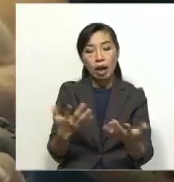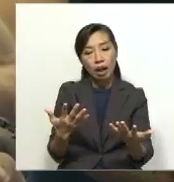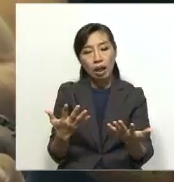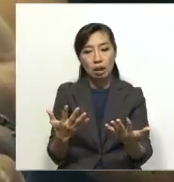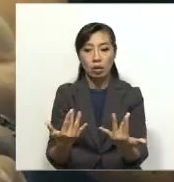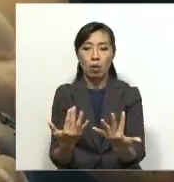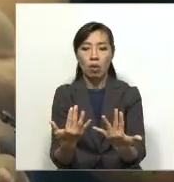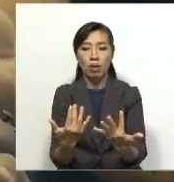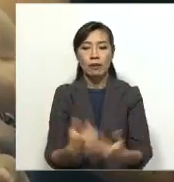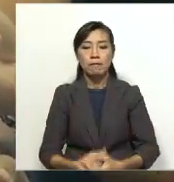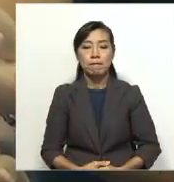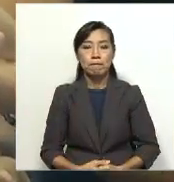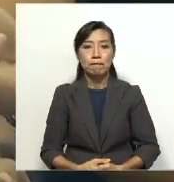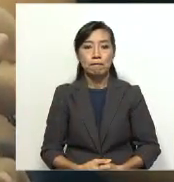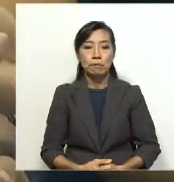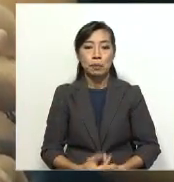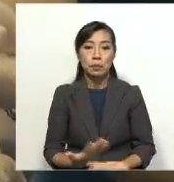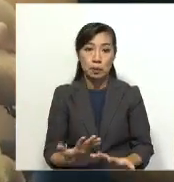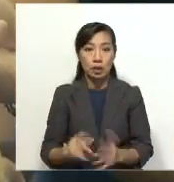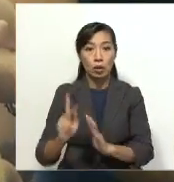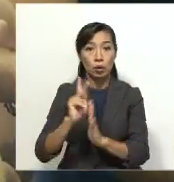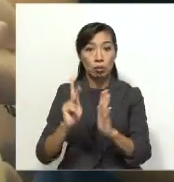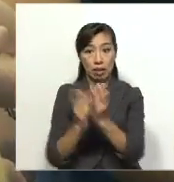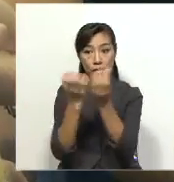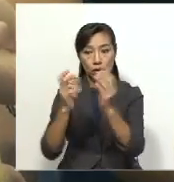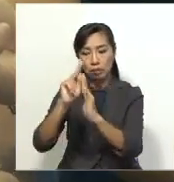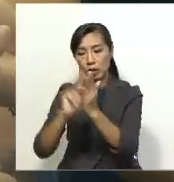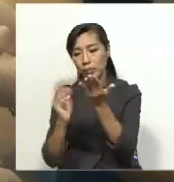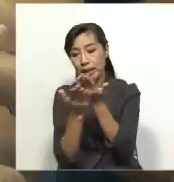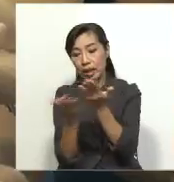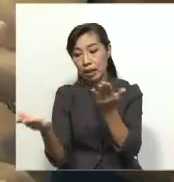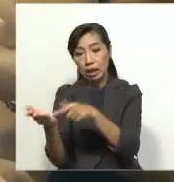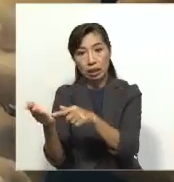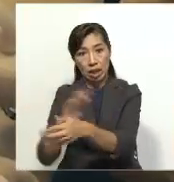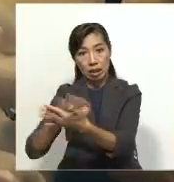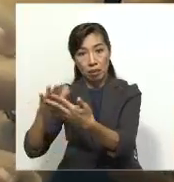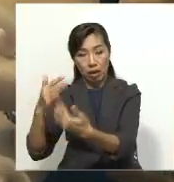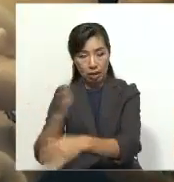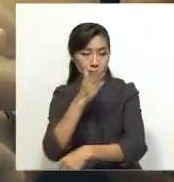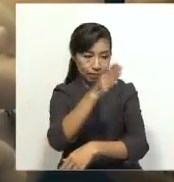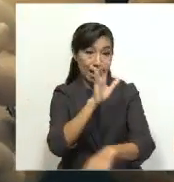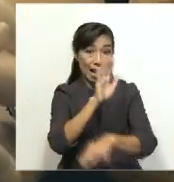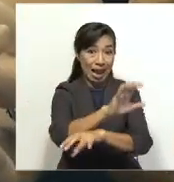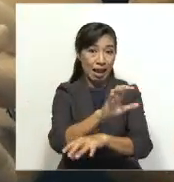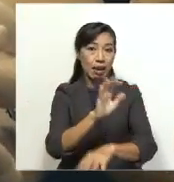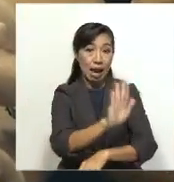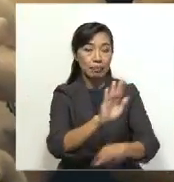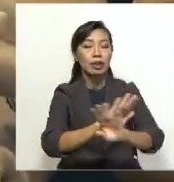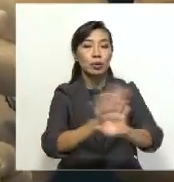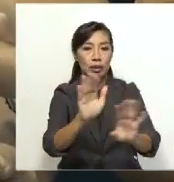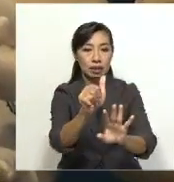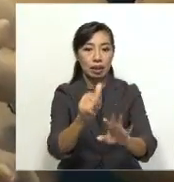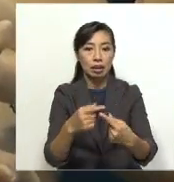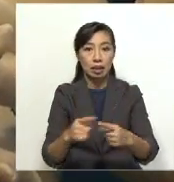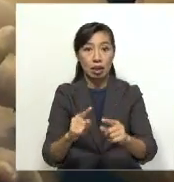ก็ให้กฎหมายลูกเรียบร้อยก่อน ตัวท่านจะเข้าประชุมวันนี้ด้วยไหม ครับผมจะ